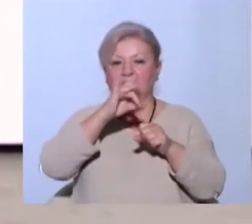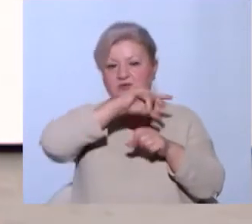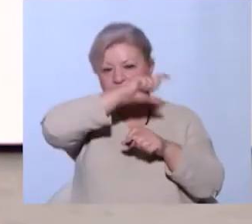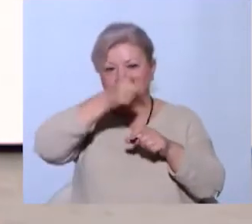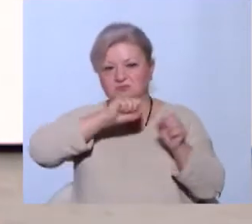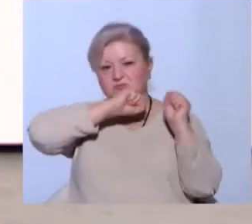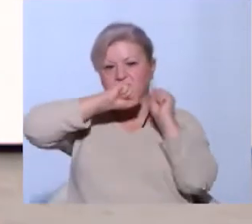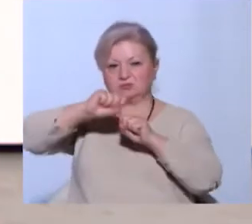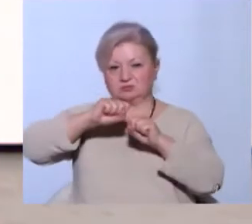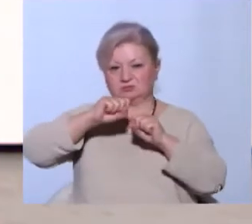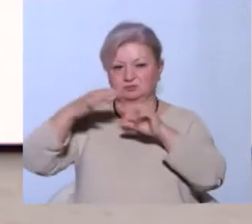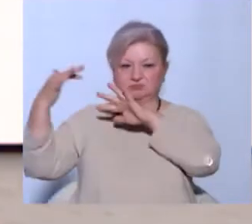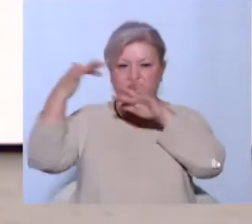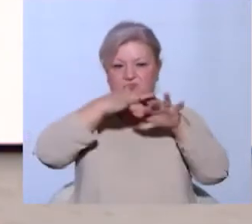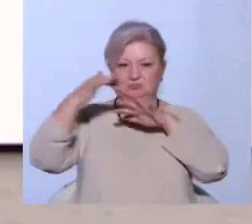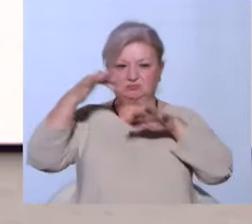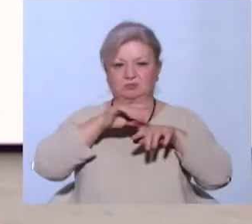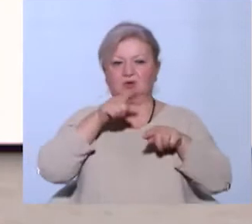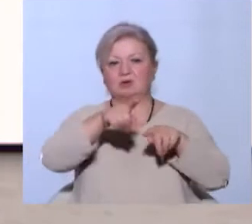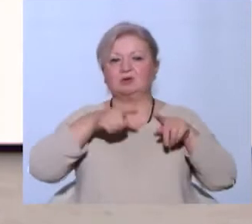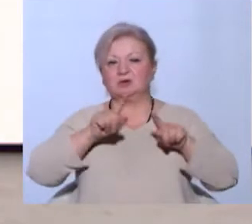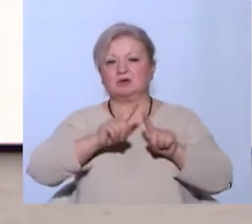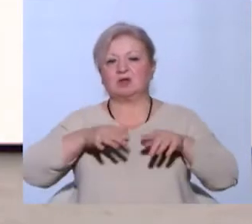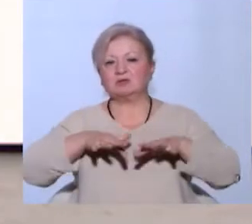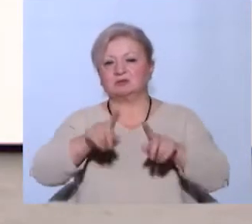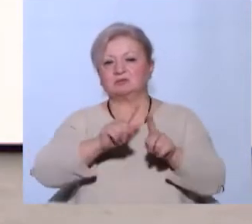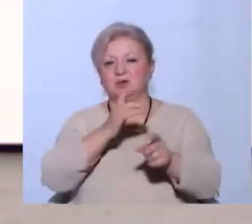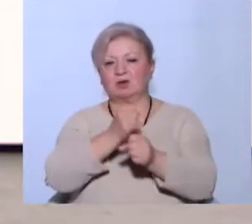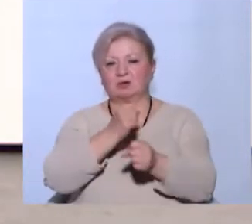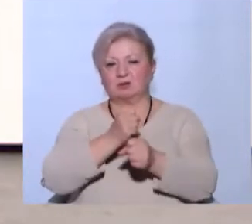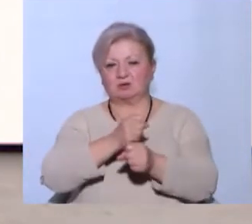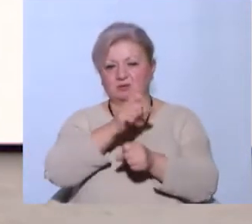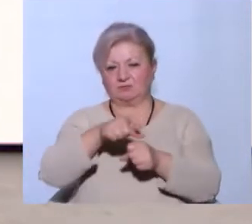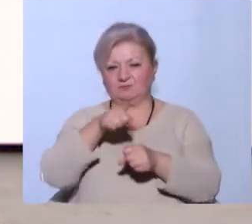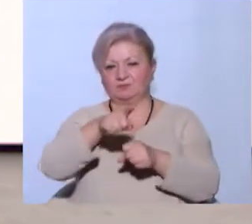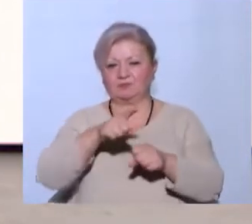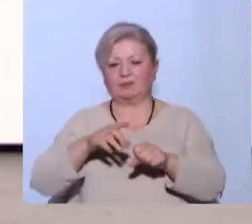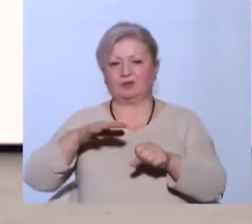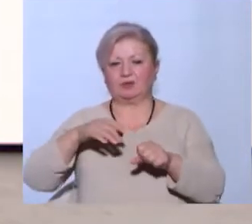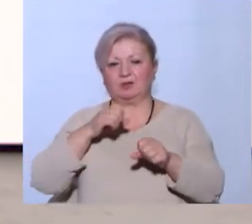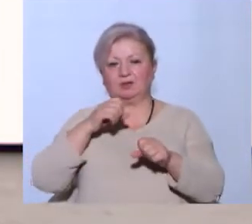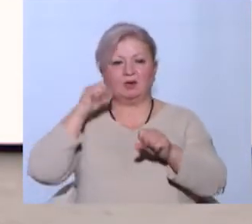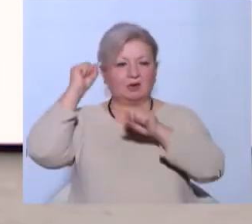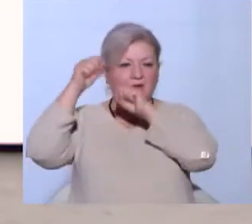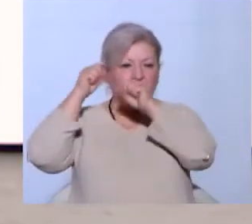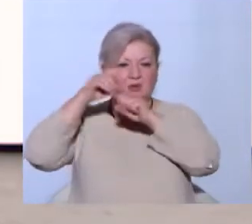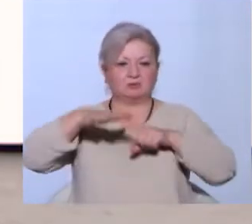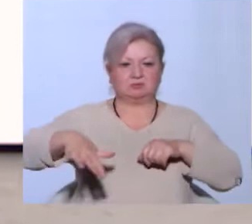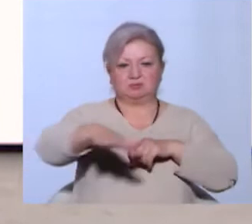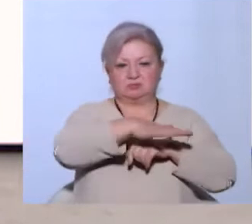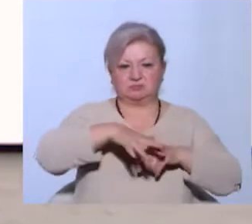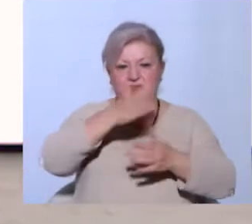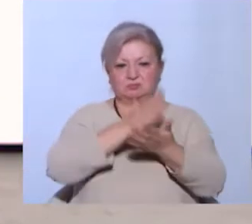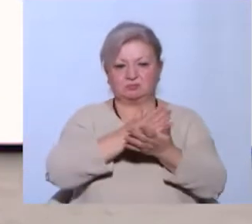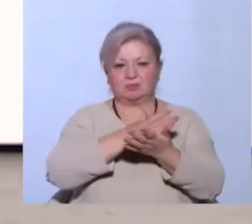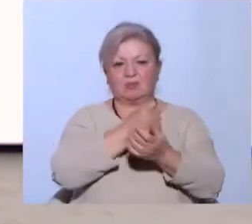მასების შემოჭრისაგან. Რა საქმიანობას ეწევიან აფხაზეთში? აფხაზეთის სანაპირო ზოლი საკურორტოდ ყველაზე კომფორტული ზოლია,